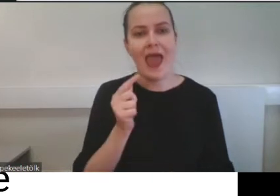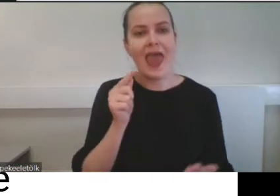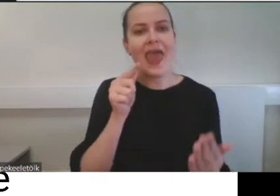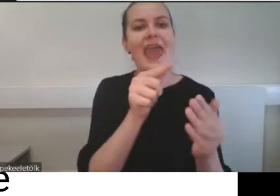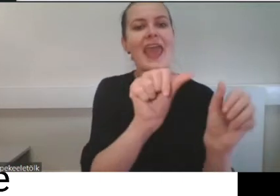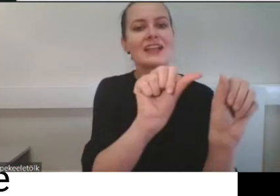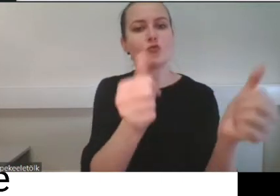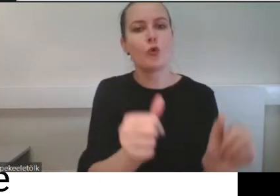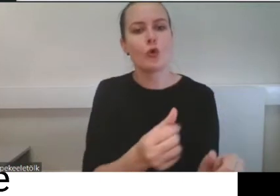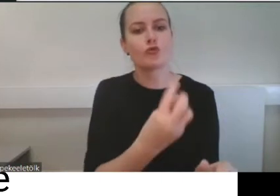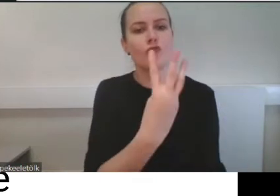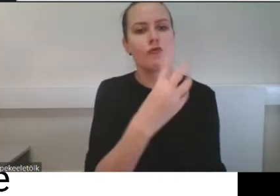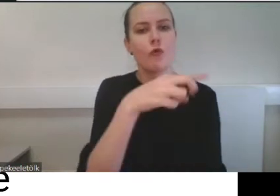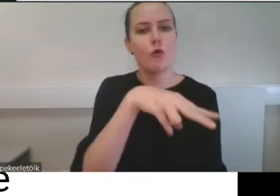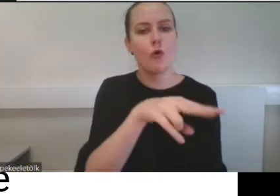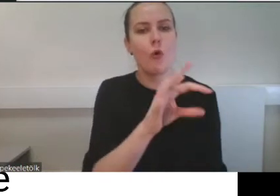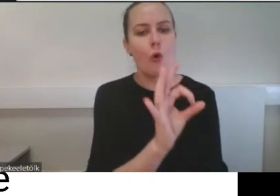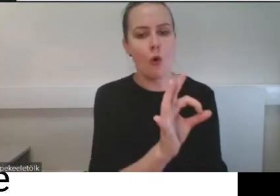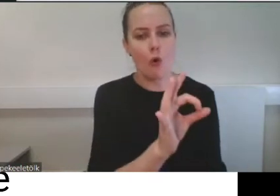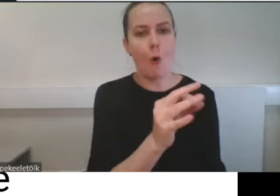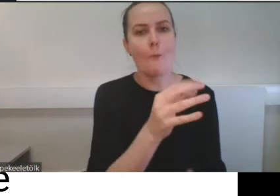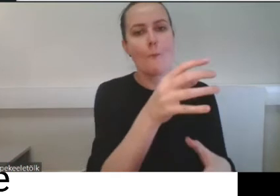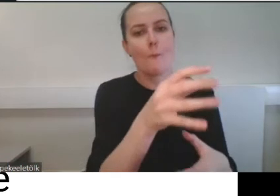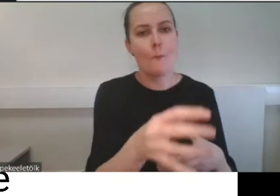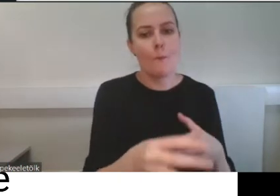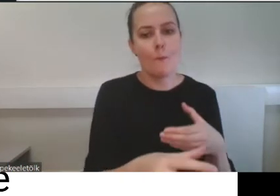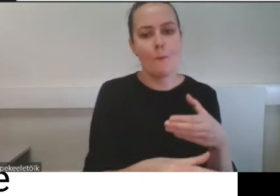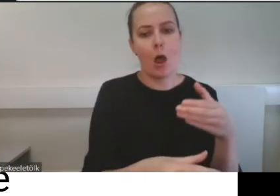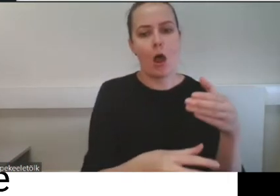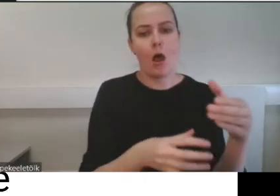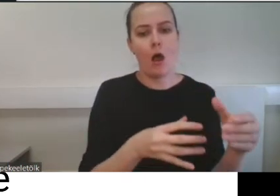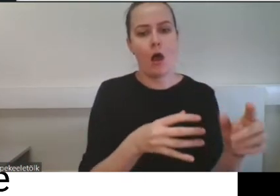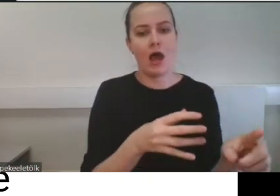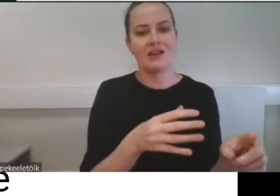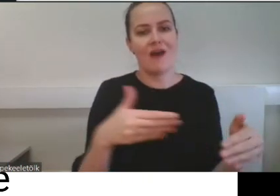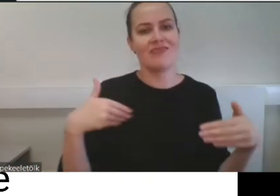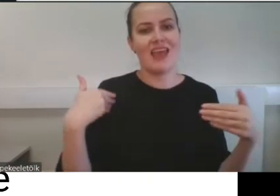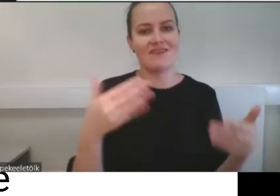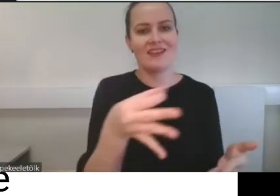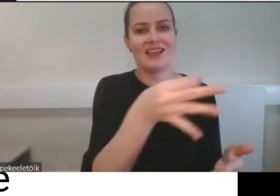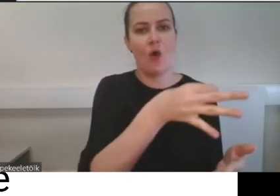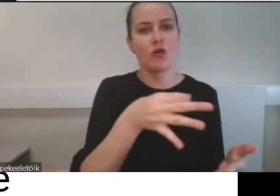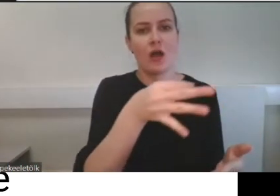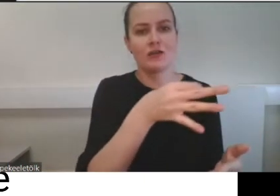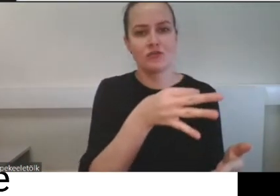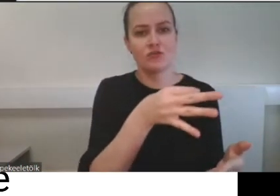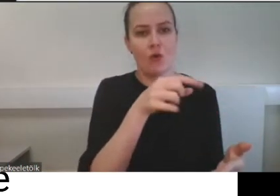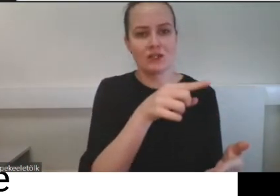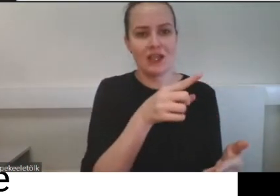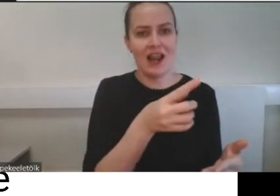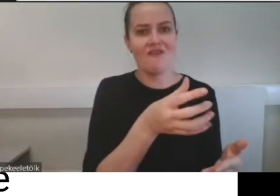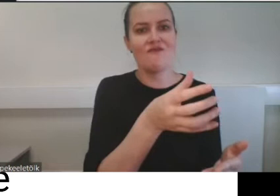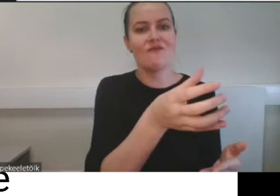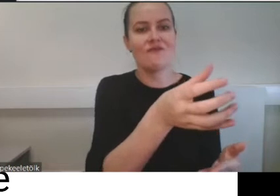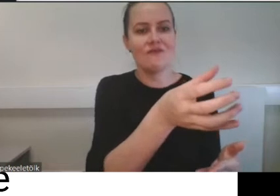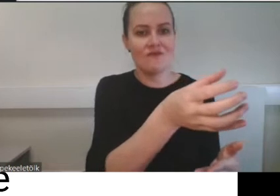nagu kuulmispuudega inimestele viipekeele tõlke, probleem võib tekkida üles ja paljud muud asjad, et meil tegelikult